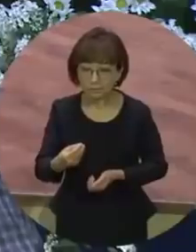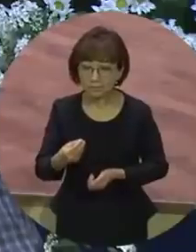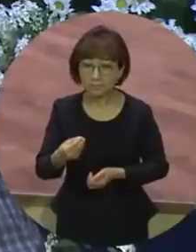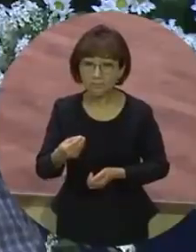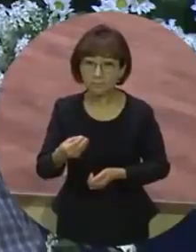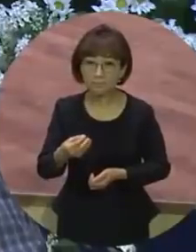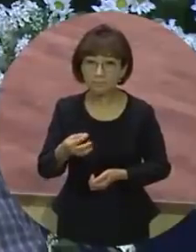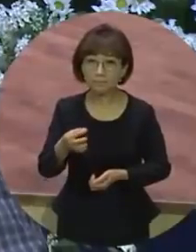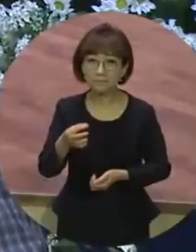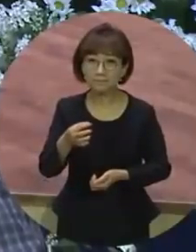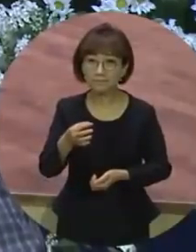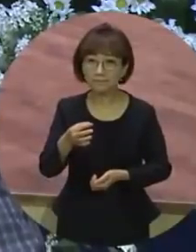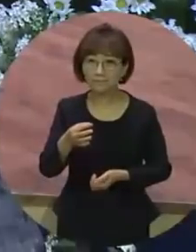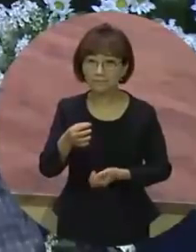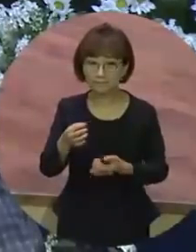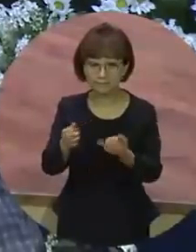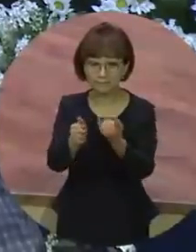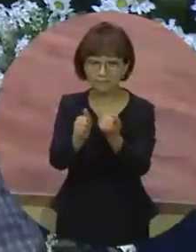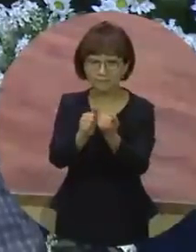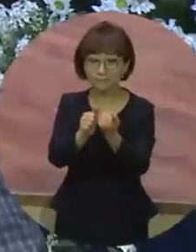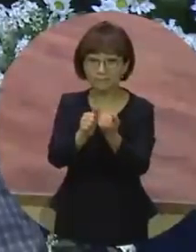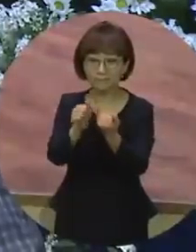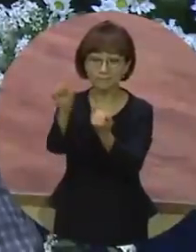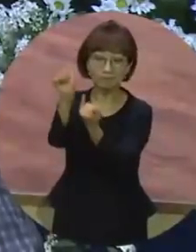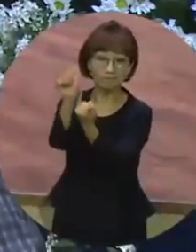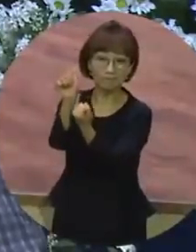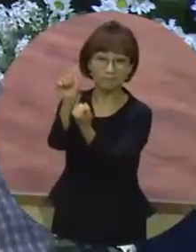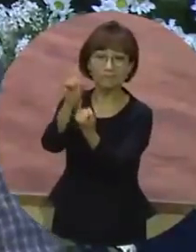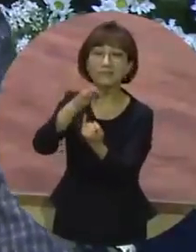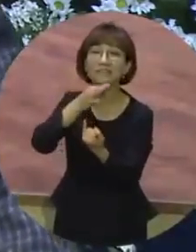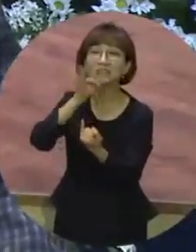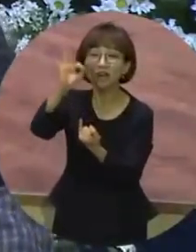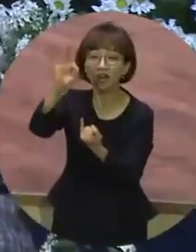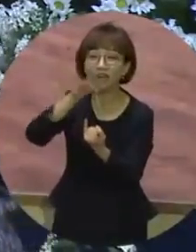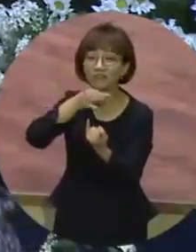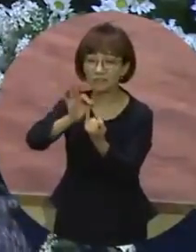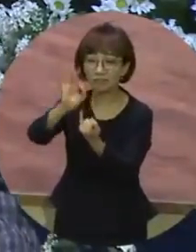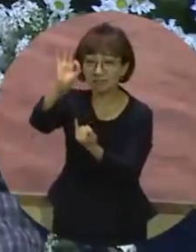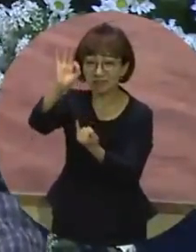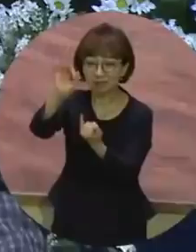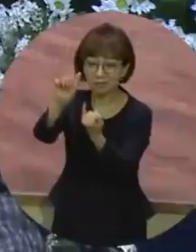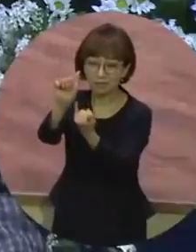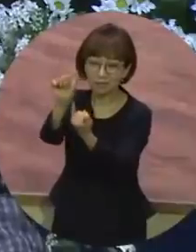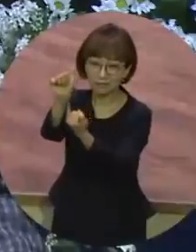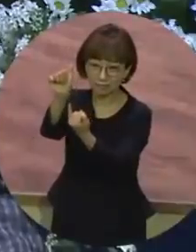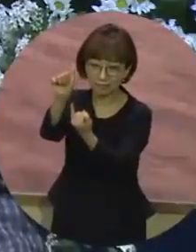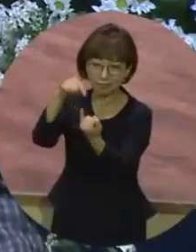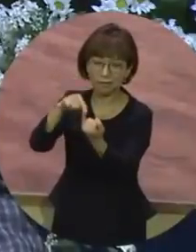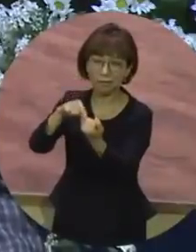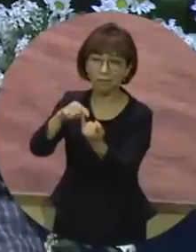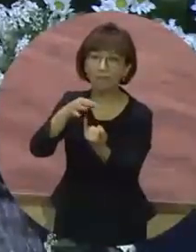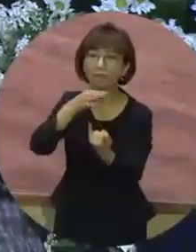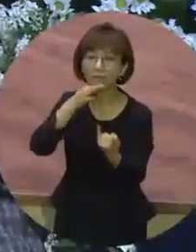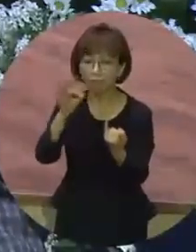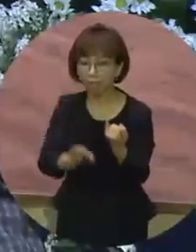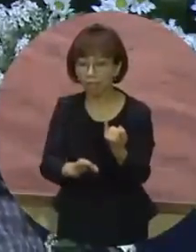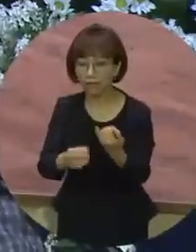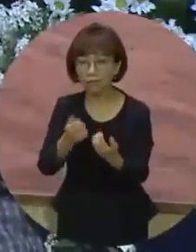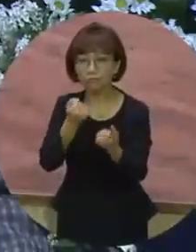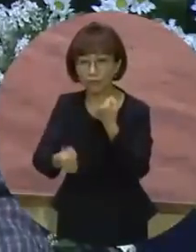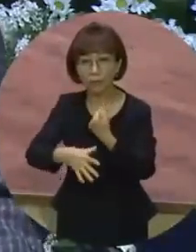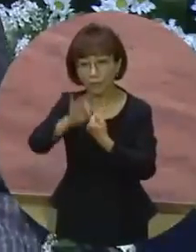태어나 죽을 때 순서가 없어. 먼저 죽었어요. 그래서 우리는 얼마나 오래 살았느냐가 중요한 것이